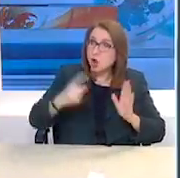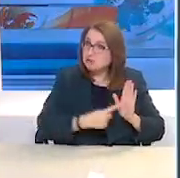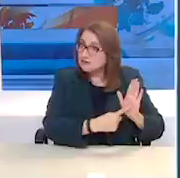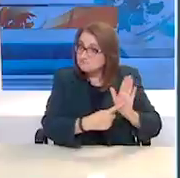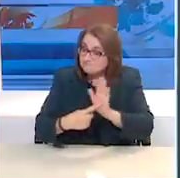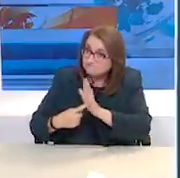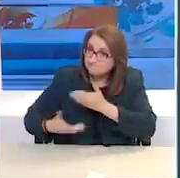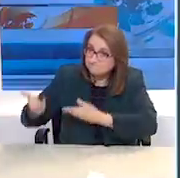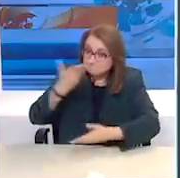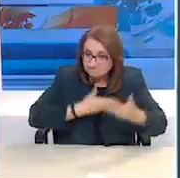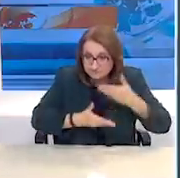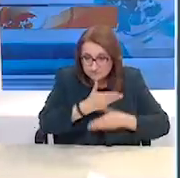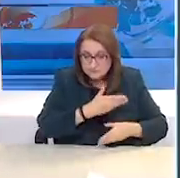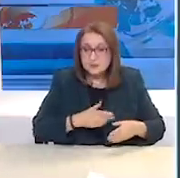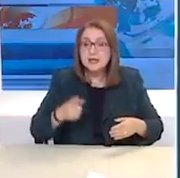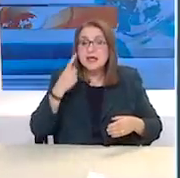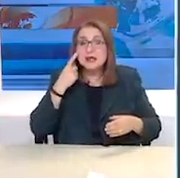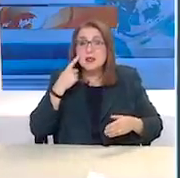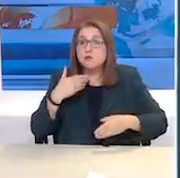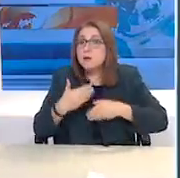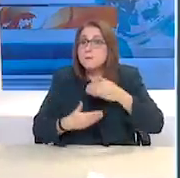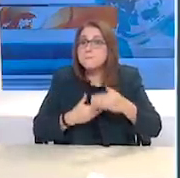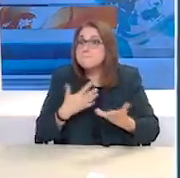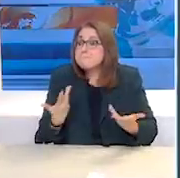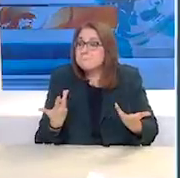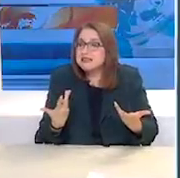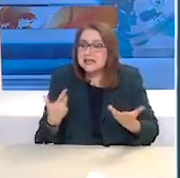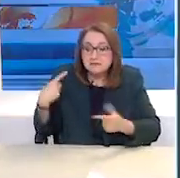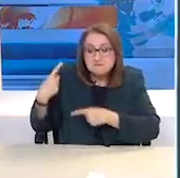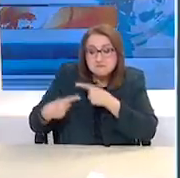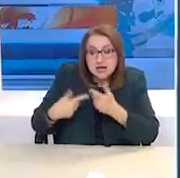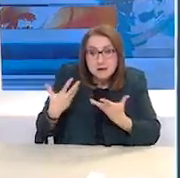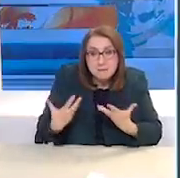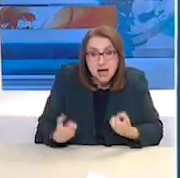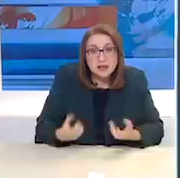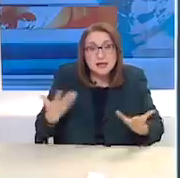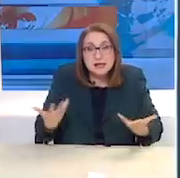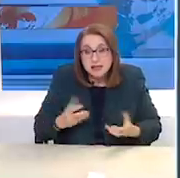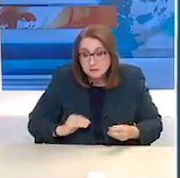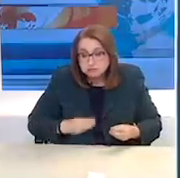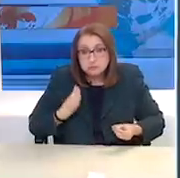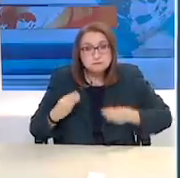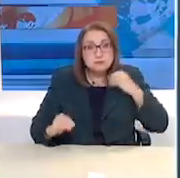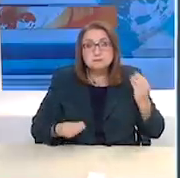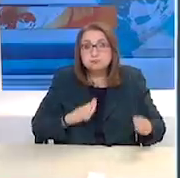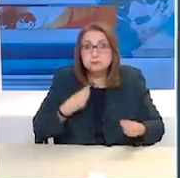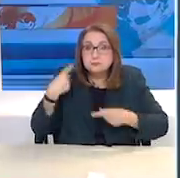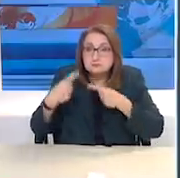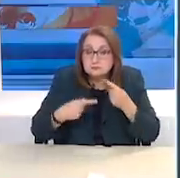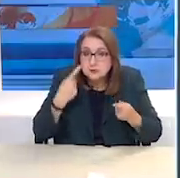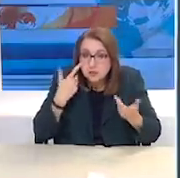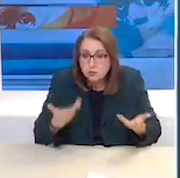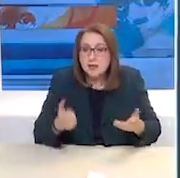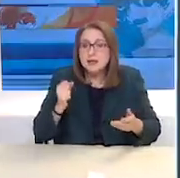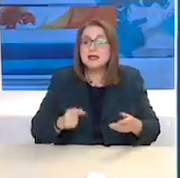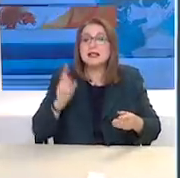παραλλαγών, οι οποίες διαμορφώνουν την προδιάθεση για εκδήλωση αλλά και τη βαρύτητα της νόσου, και τέλος η πρακτική εφαρμογή των αποτελεσμάτων